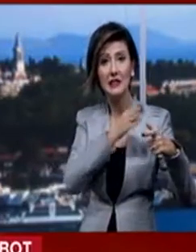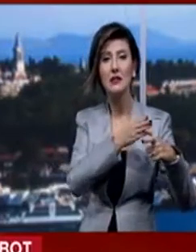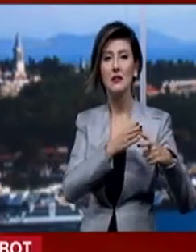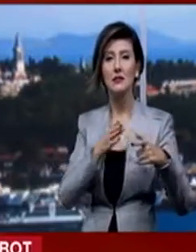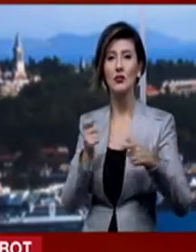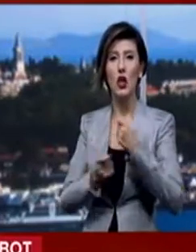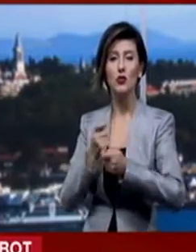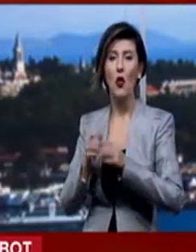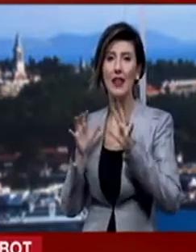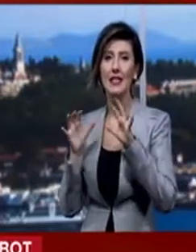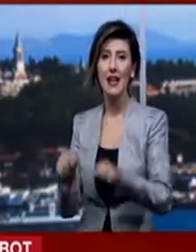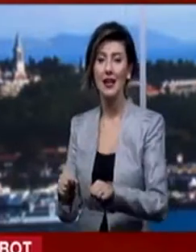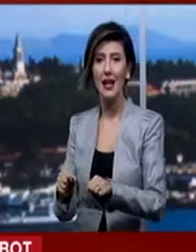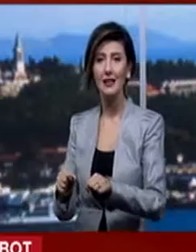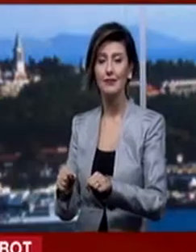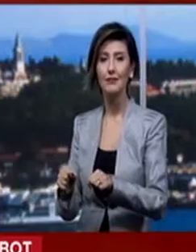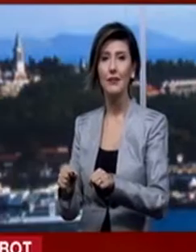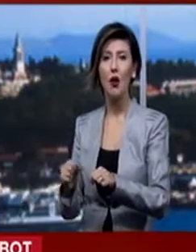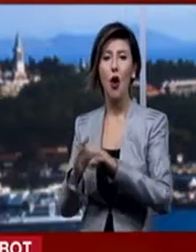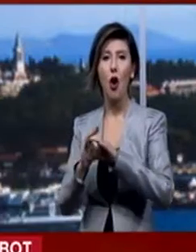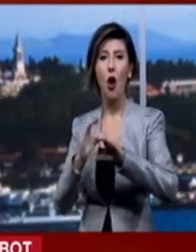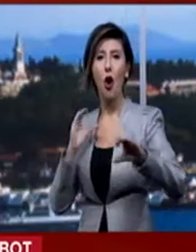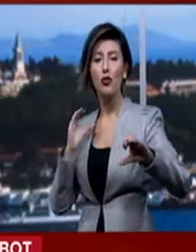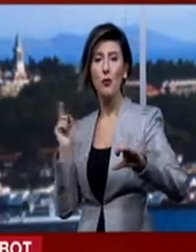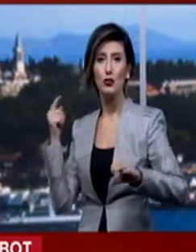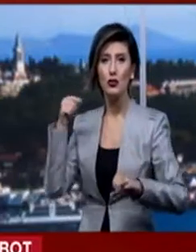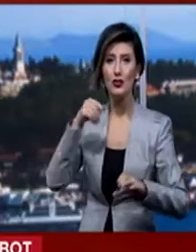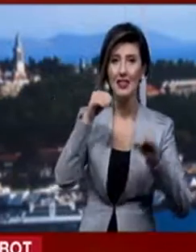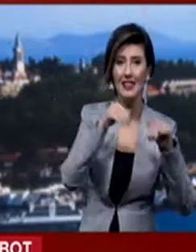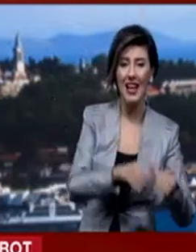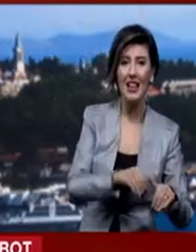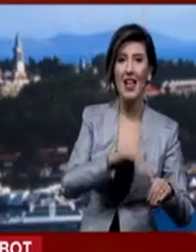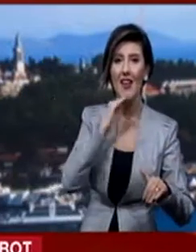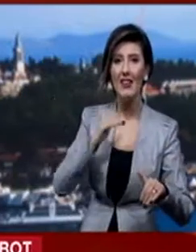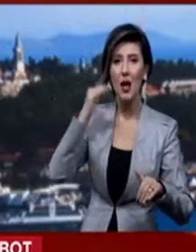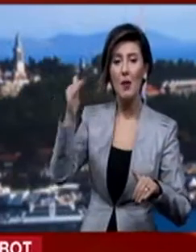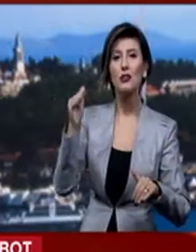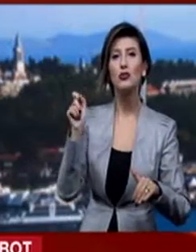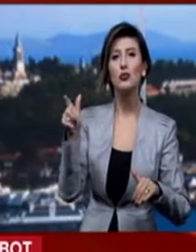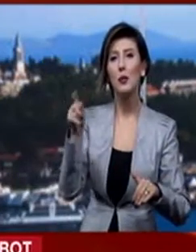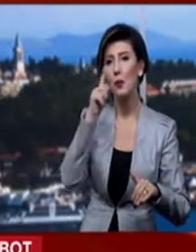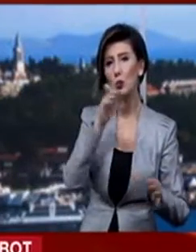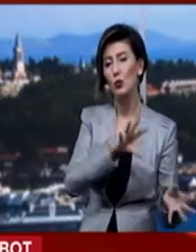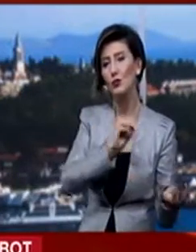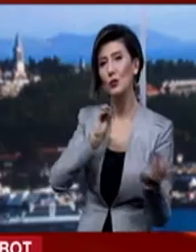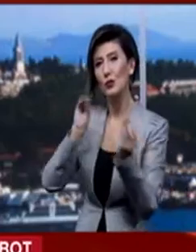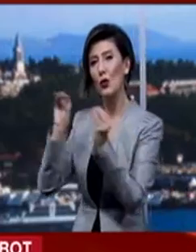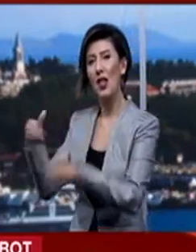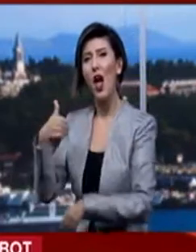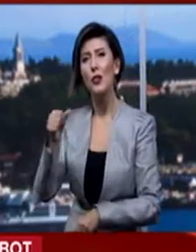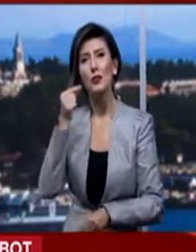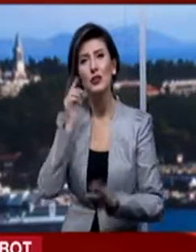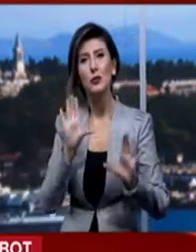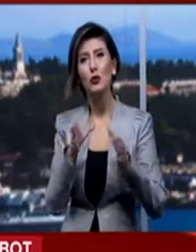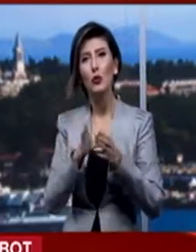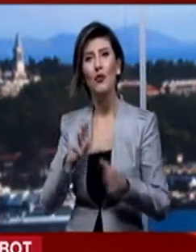ve onlar getirilen araçlarla, otobüslerle Yabancılar Şube Müdürlüğü'ne götürüldü. Şu anda da yaklaşık 60 kişilik bir